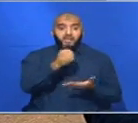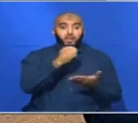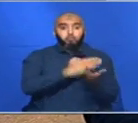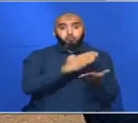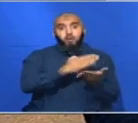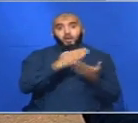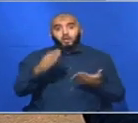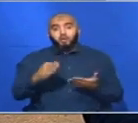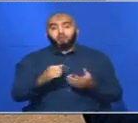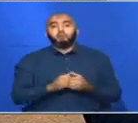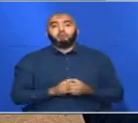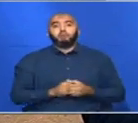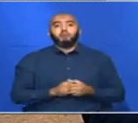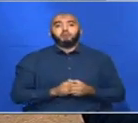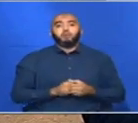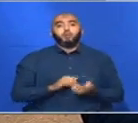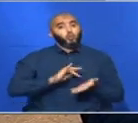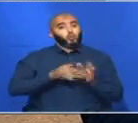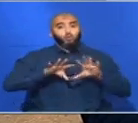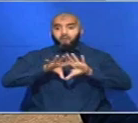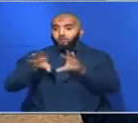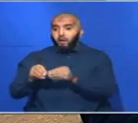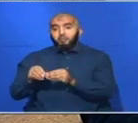وان يقسم على الورثه